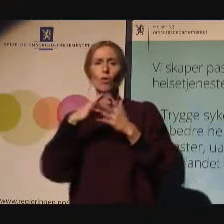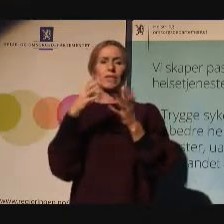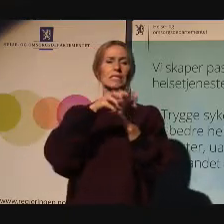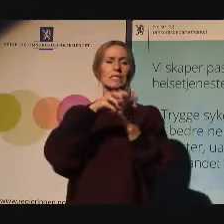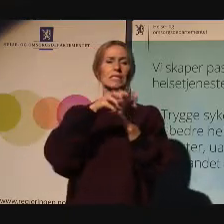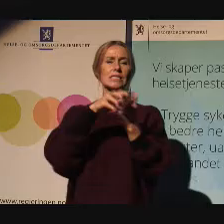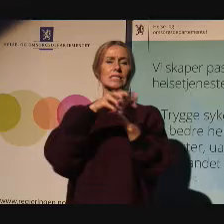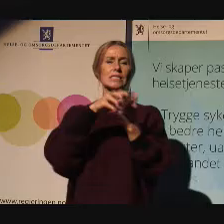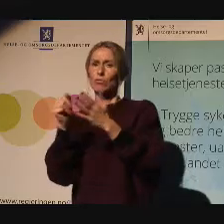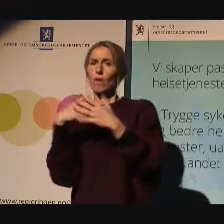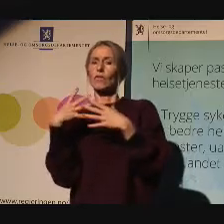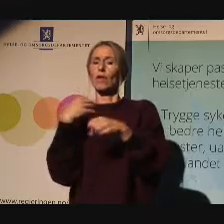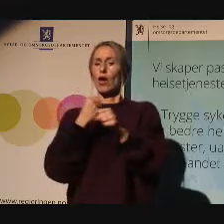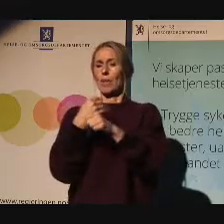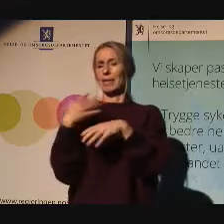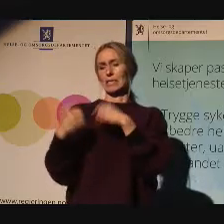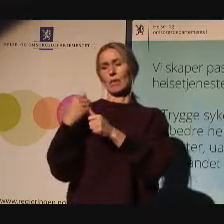av dette arbeidet.